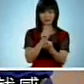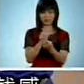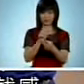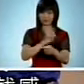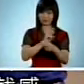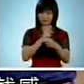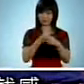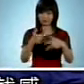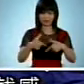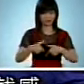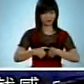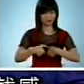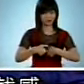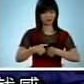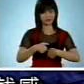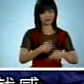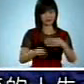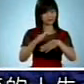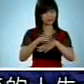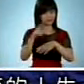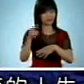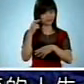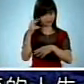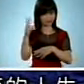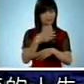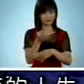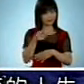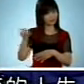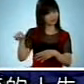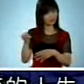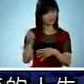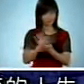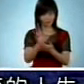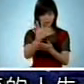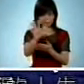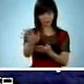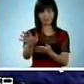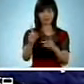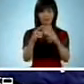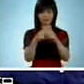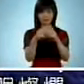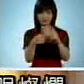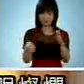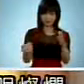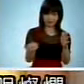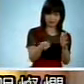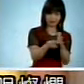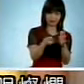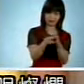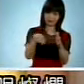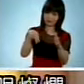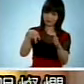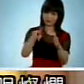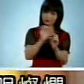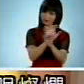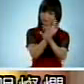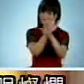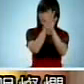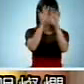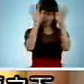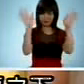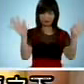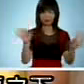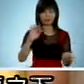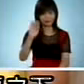自信心哦，跟那个成就感，你会让他们这个后面的人生、后面的路程啊，会走得更光辉、更灿